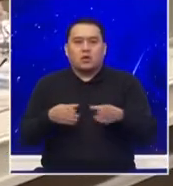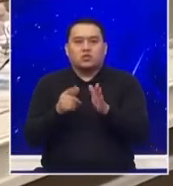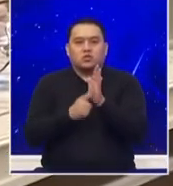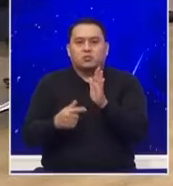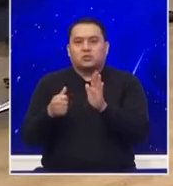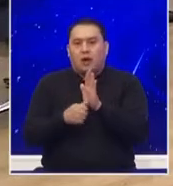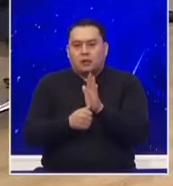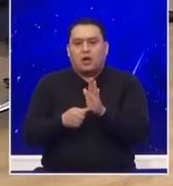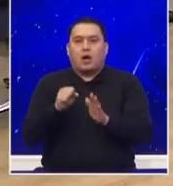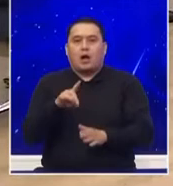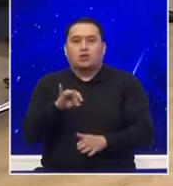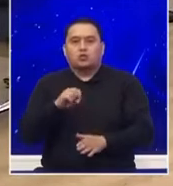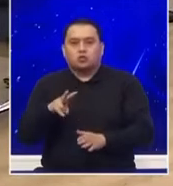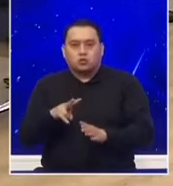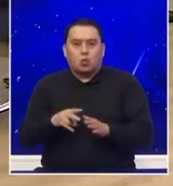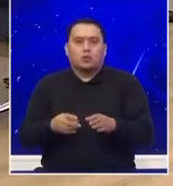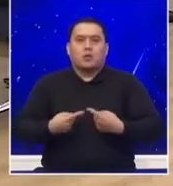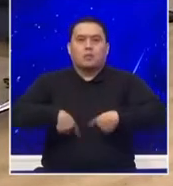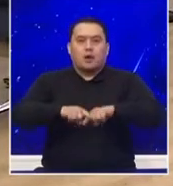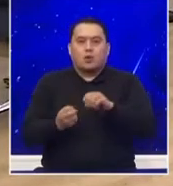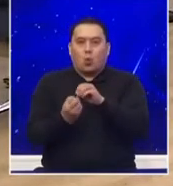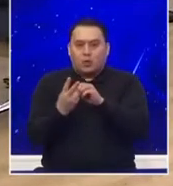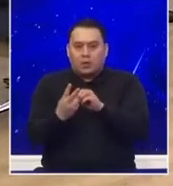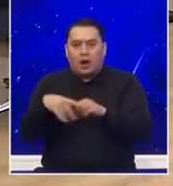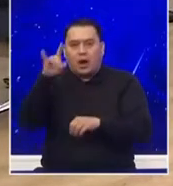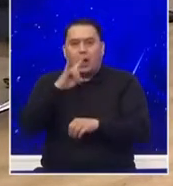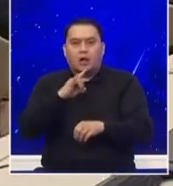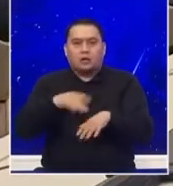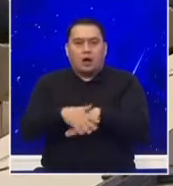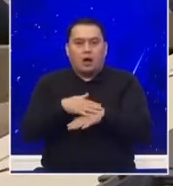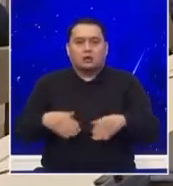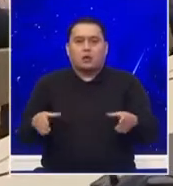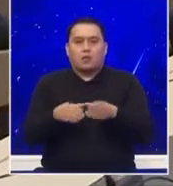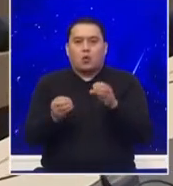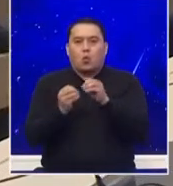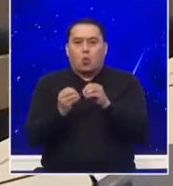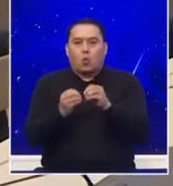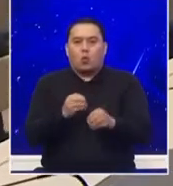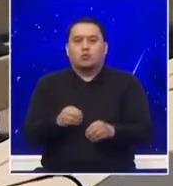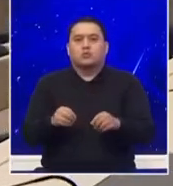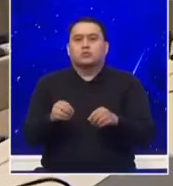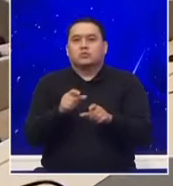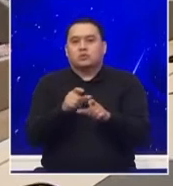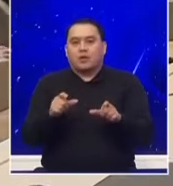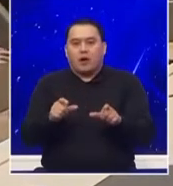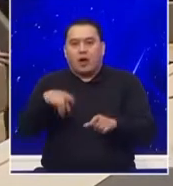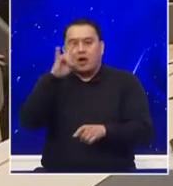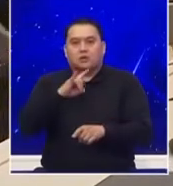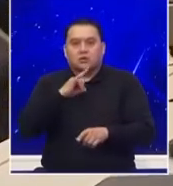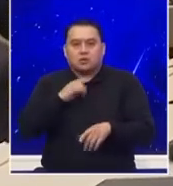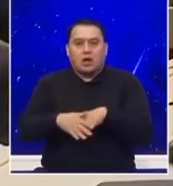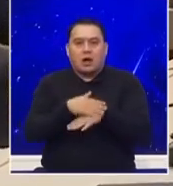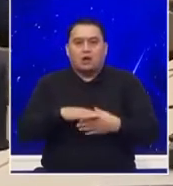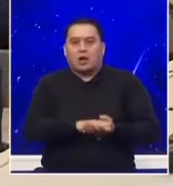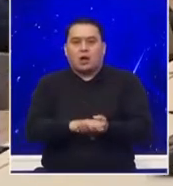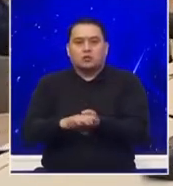76, Ақжол Қазақстанның демократиялық партиясы 12, Қазақстанның халық партиясы 10 мандат иеленді. Сонымен қатар Қазақстан халқы